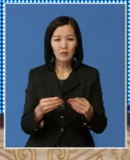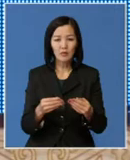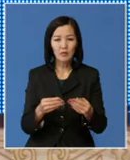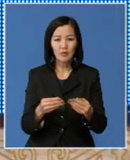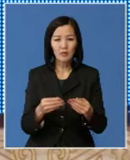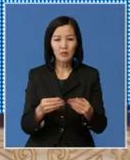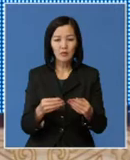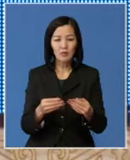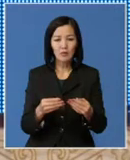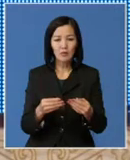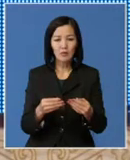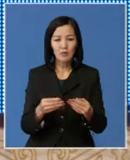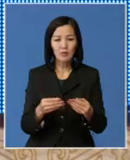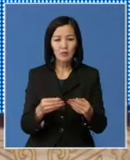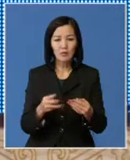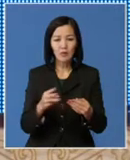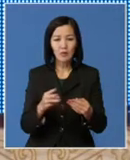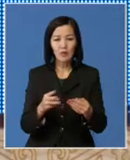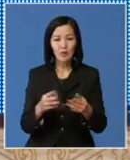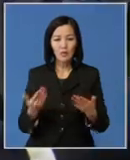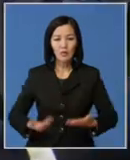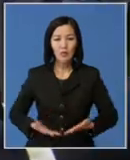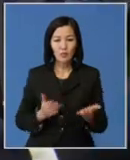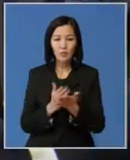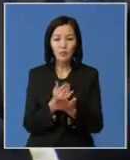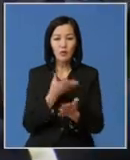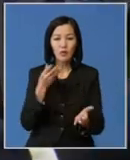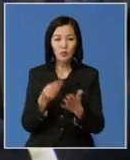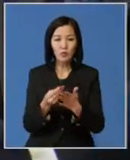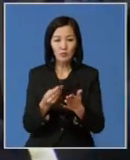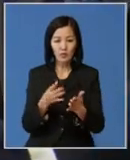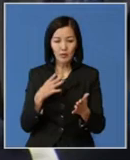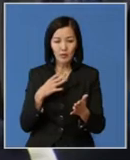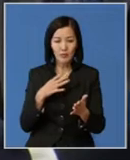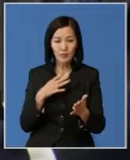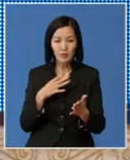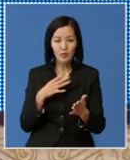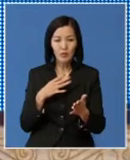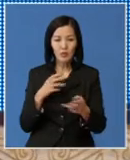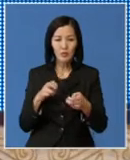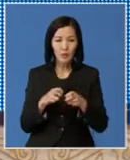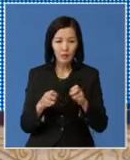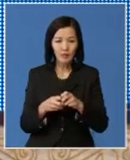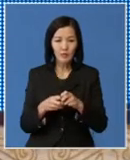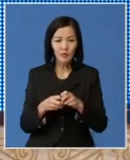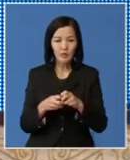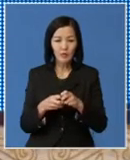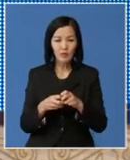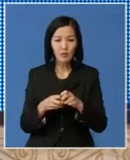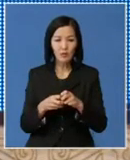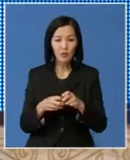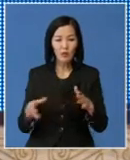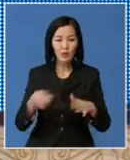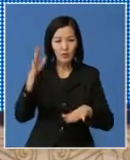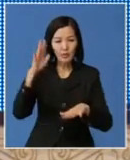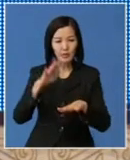ағатай, может мен квартплатымды ғана беретін шығармын деп. Енді Ахан Жылқышыбайұлы отырып, осы мәселе жайында мен кімге Амандық Ғабасұлына